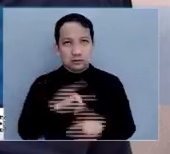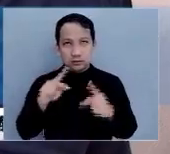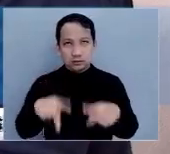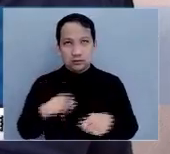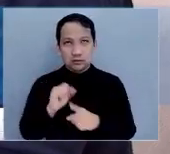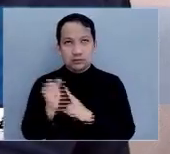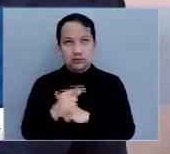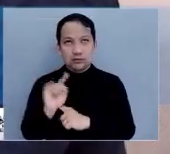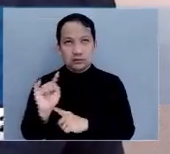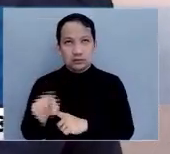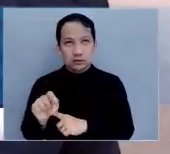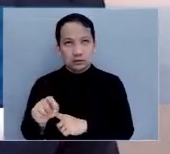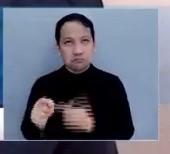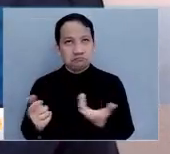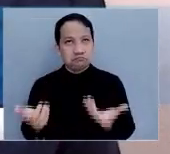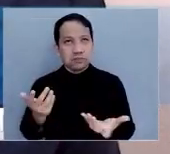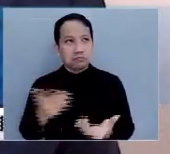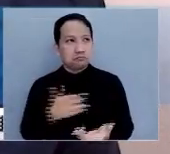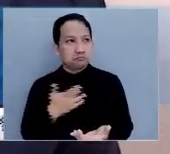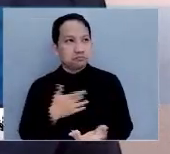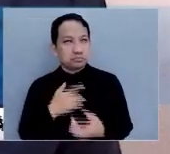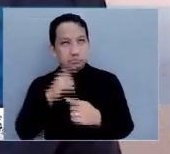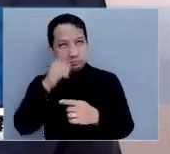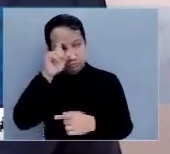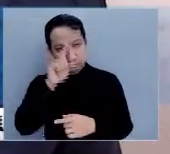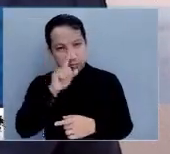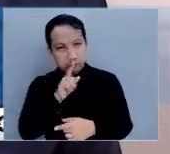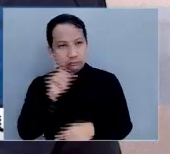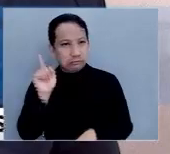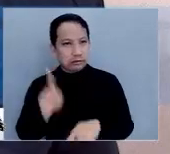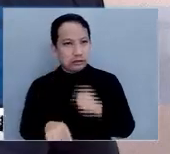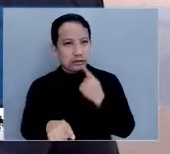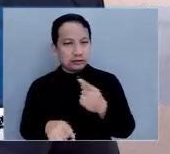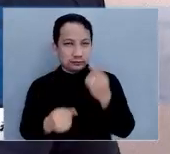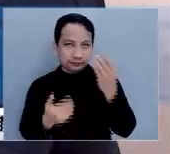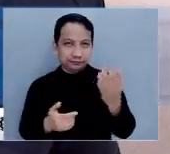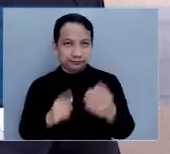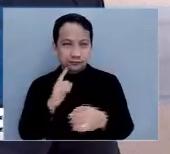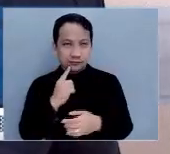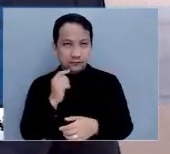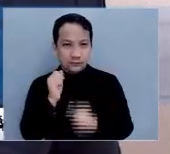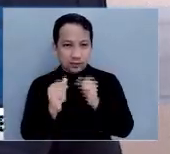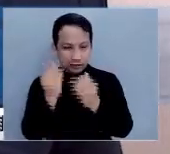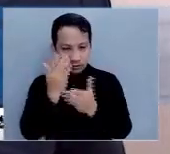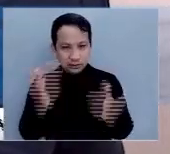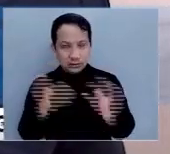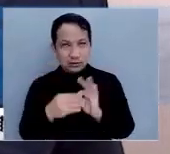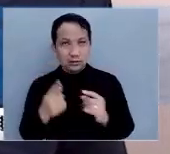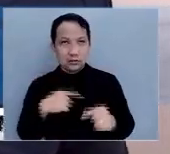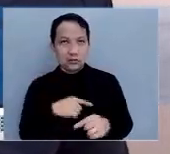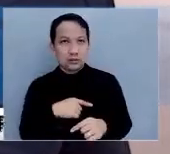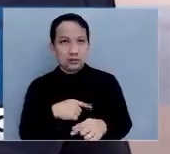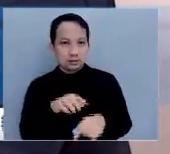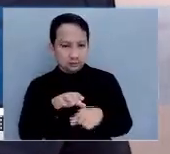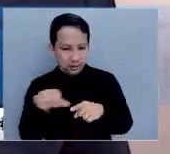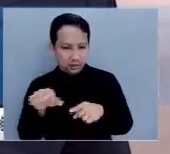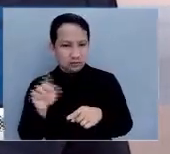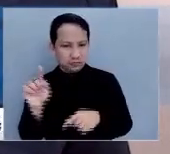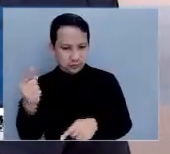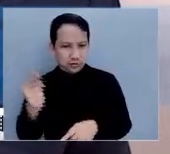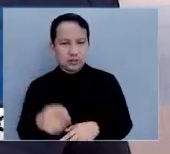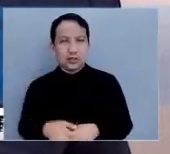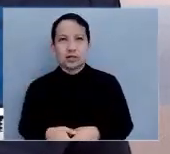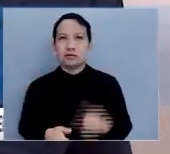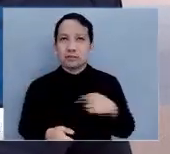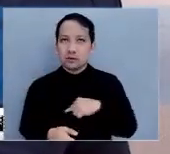social needs. Yes. Baka talagang feeling lonely na kayo at hindi ninyo, dinedeny ninyo dahil sinasabi nyo nga, career. Kailangan